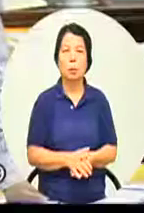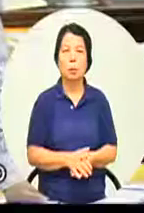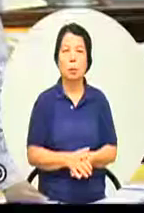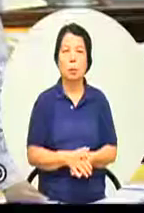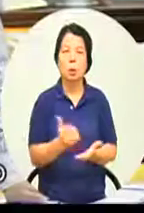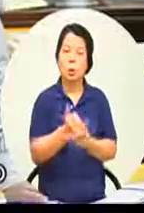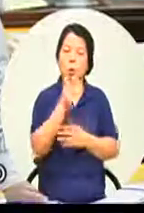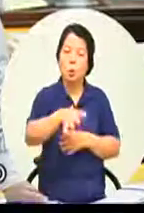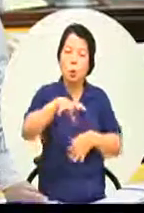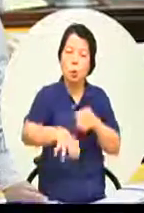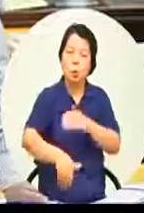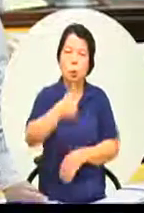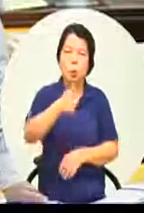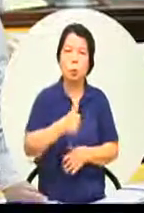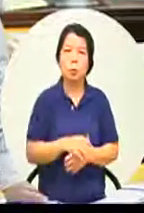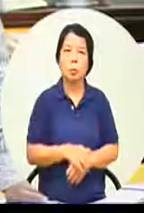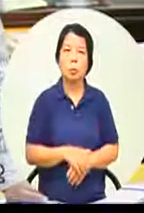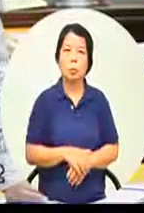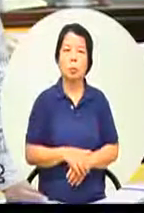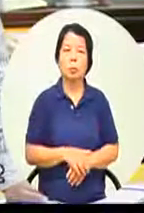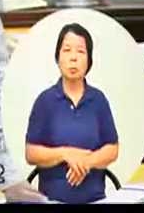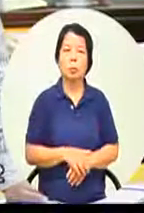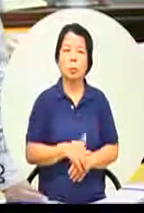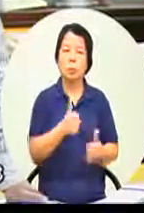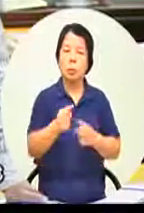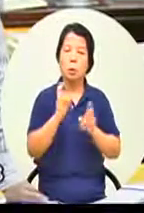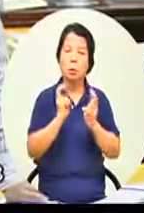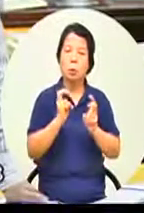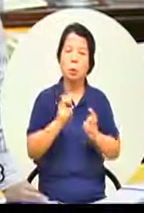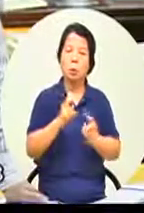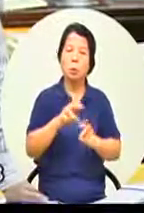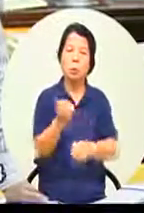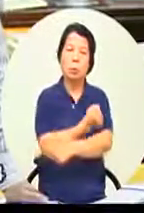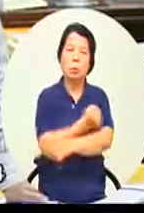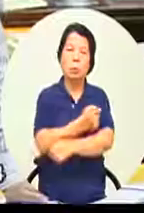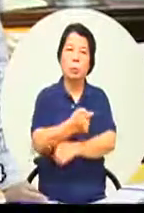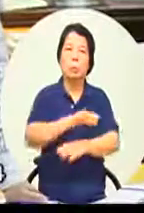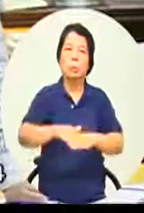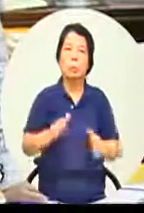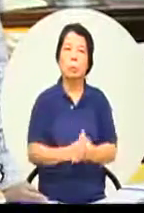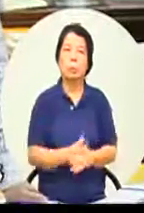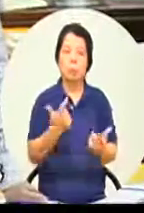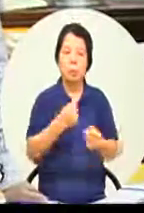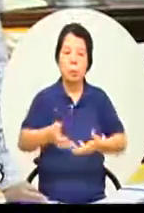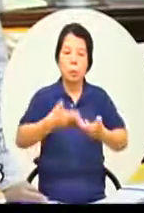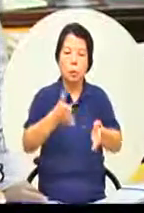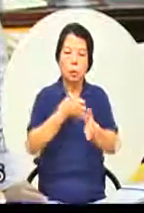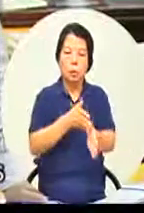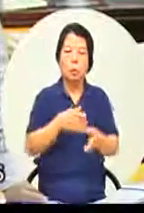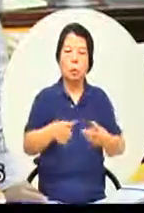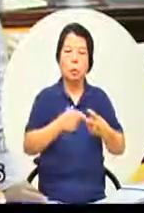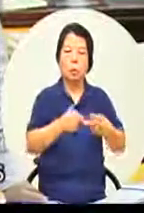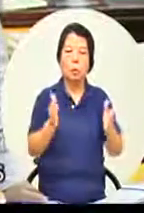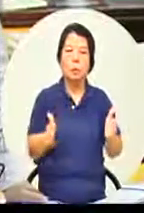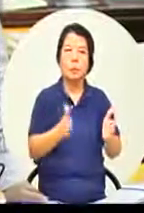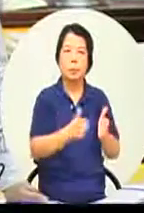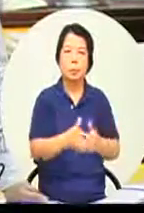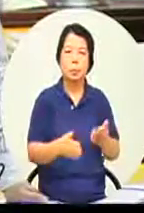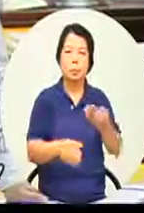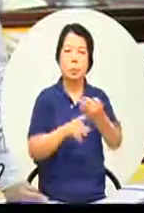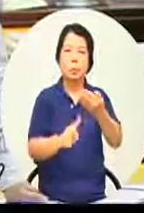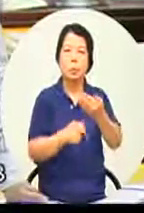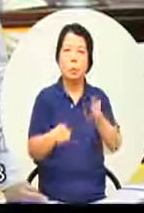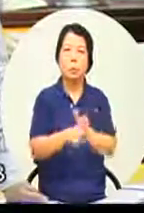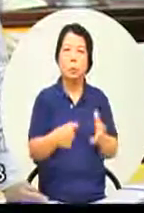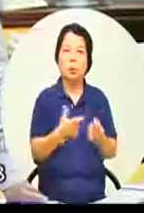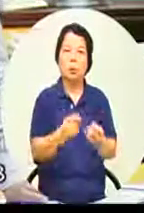请教局长、哦、也感谢捷运局很辛苦、哦、那我们知道轻轨的二期，我们在九月的时候已